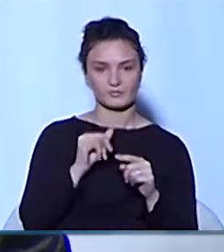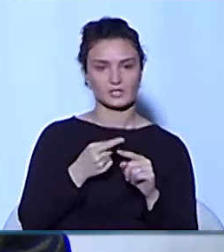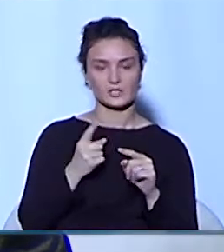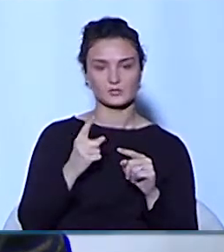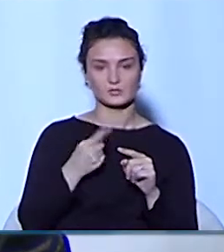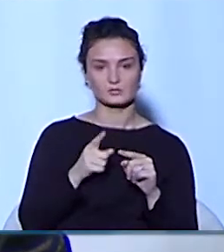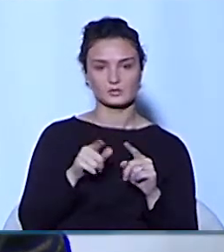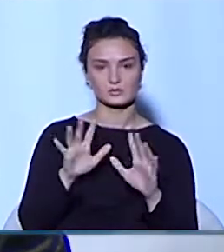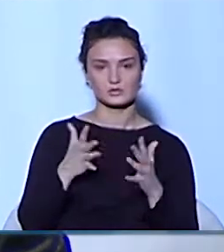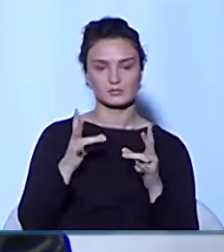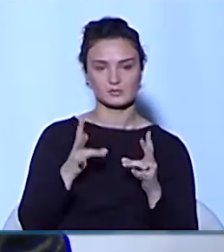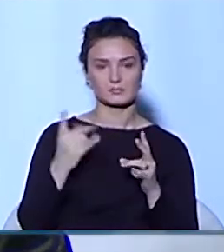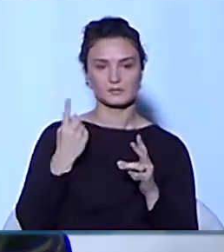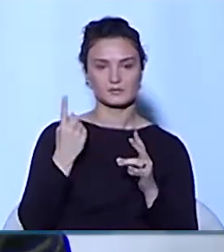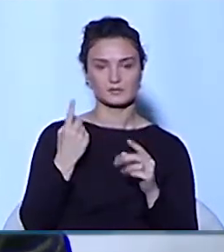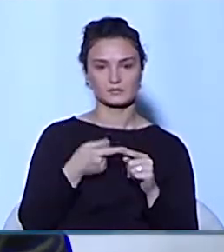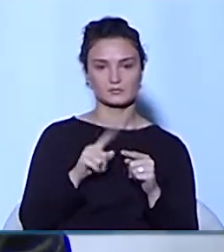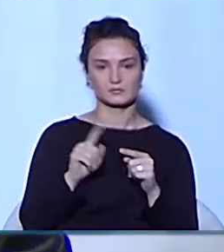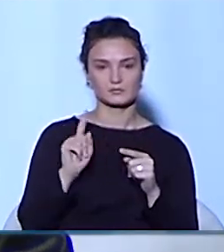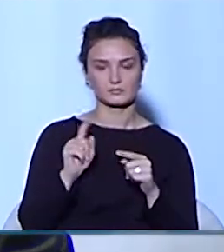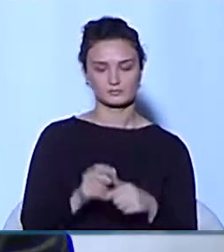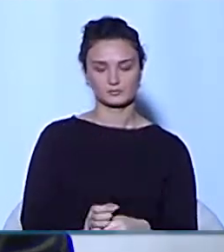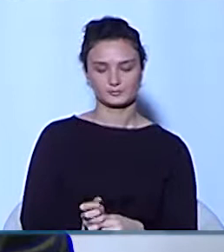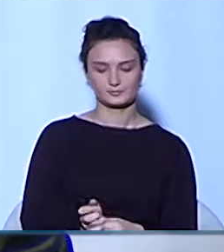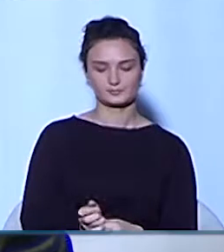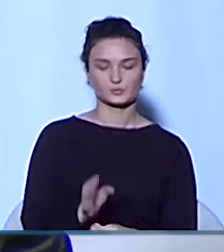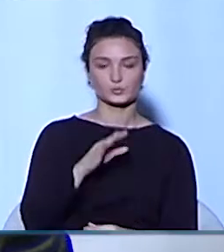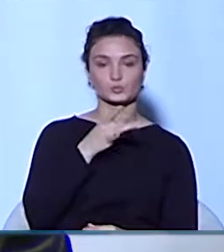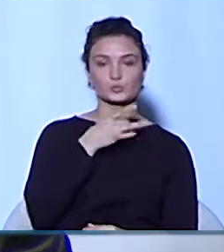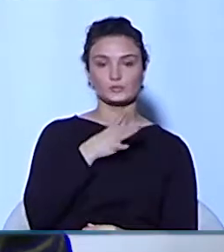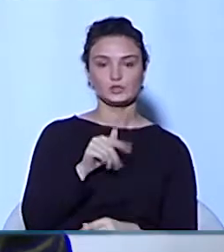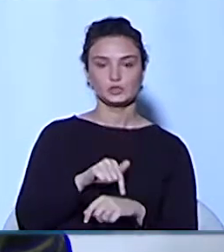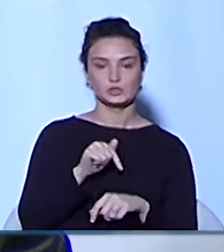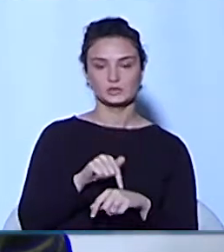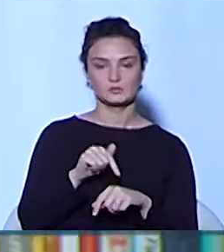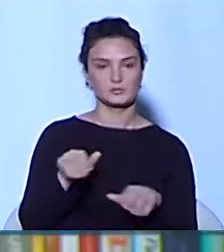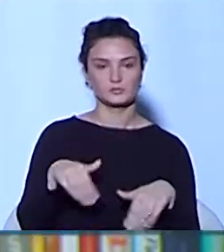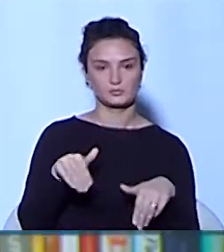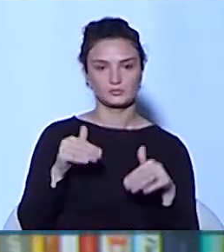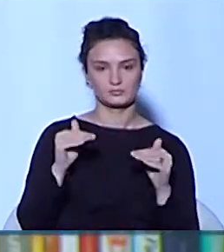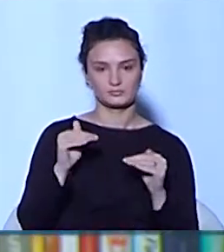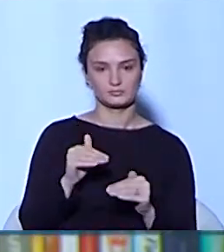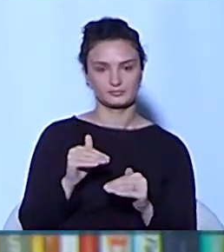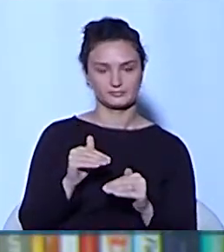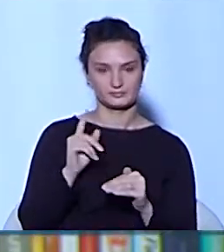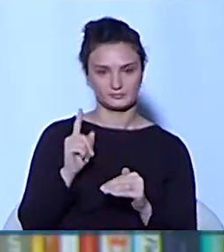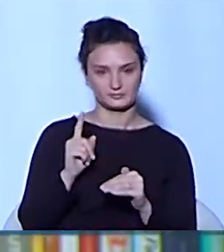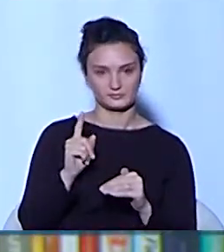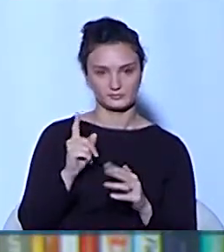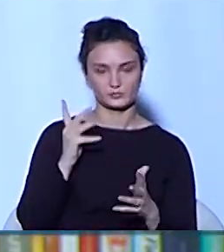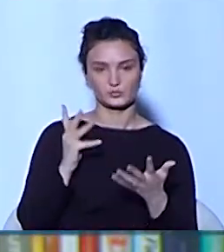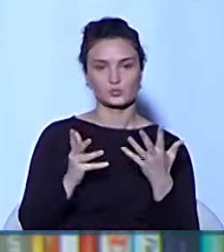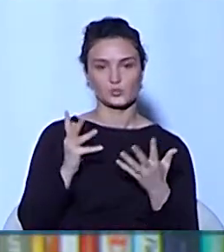პრინციპში რატო ხდება ეს? პირველი ყოვლისა, იმიტომ რომ წყურვილის შეგრძნება უქვეითდებათ. Და